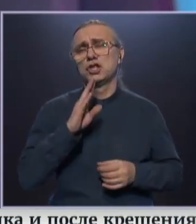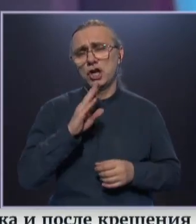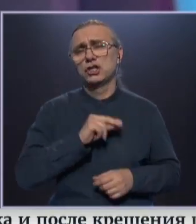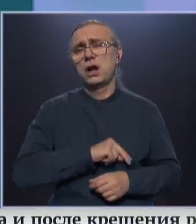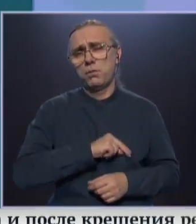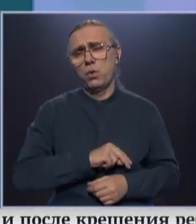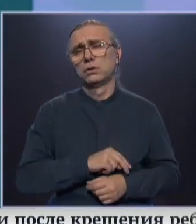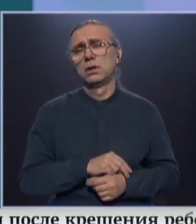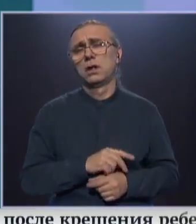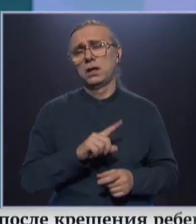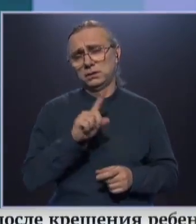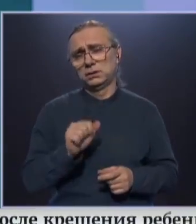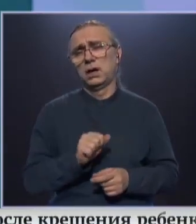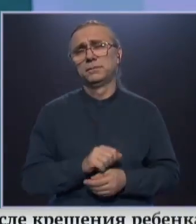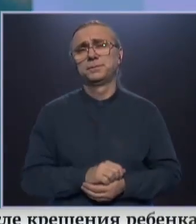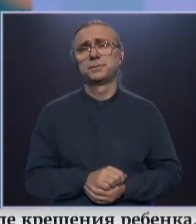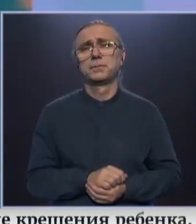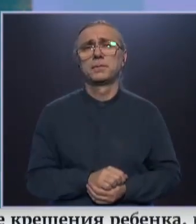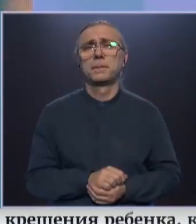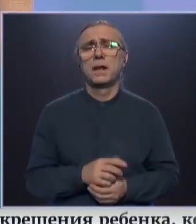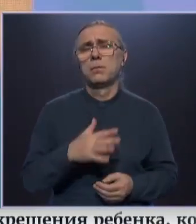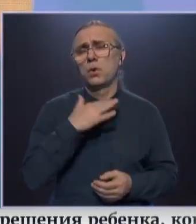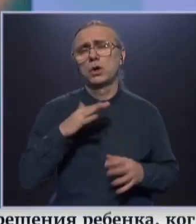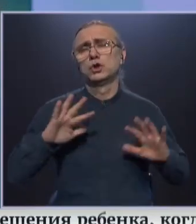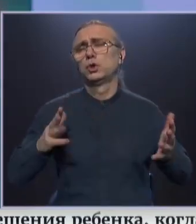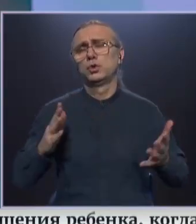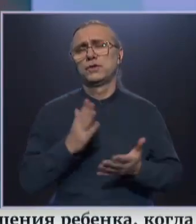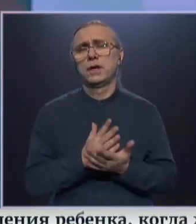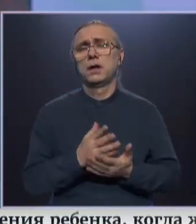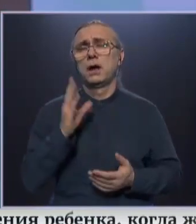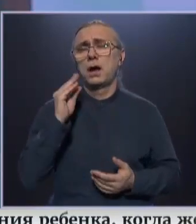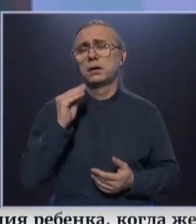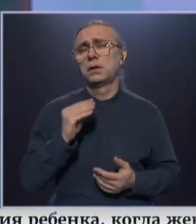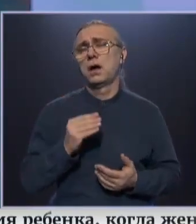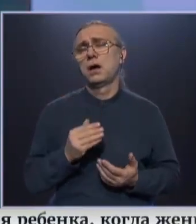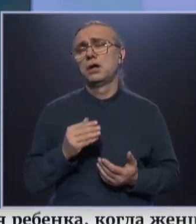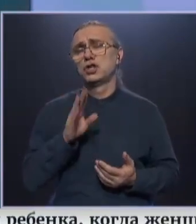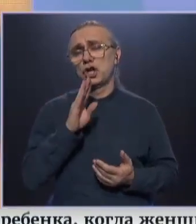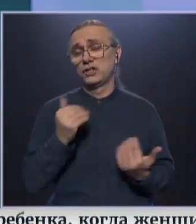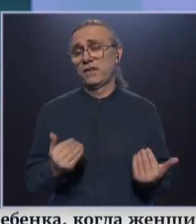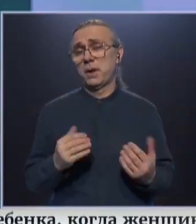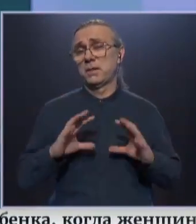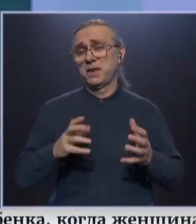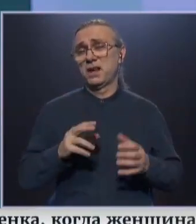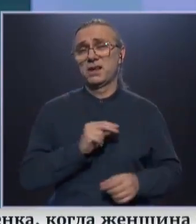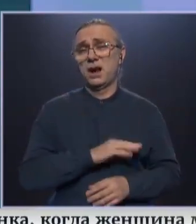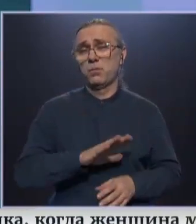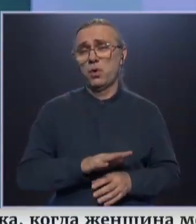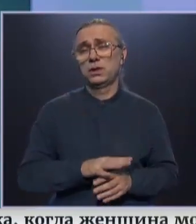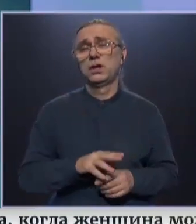потому что у меня множество случаев, когда если женщина в современном мире не работает, то